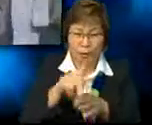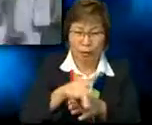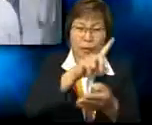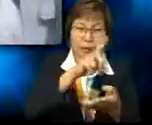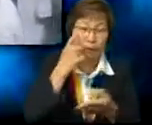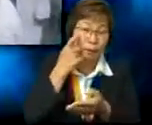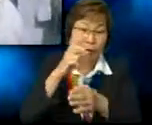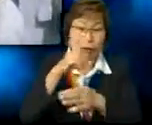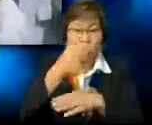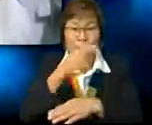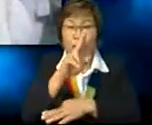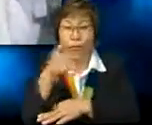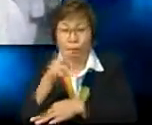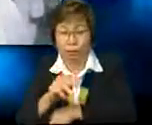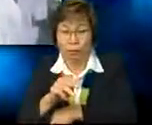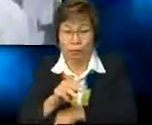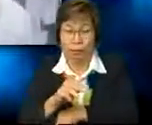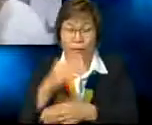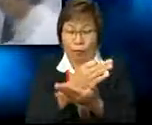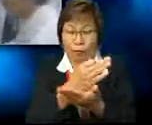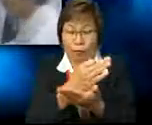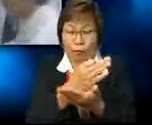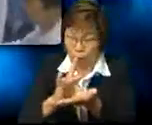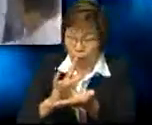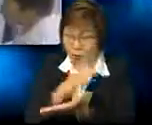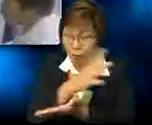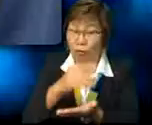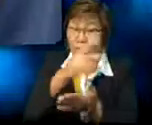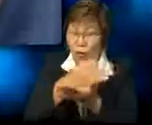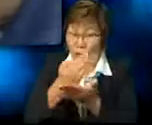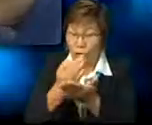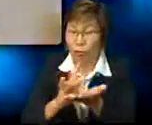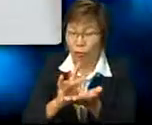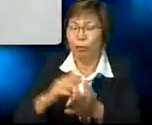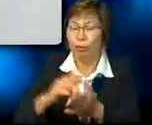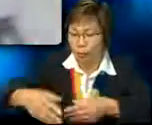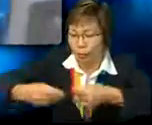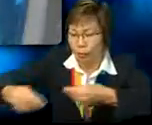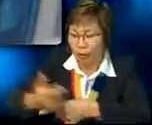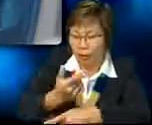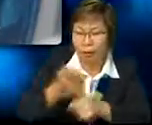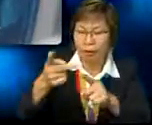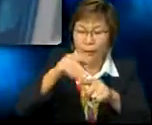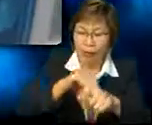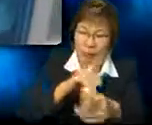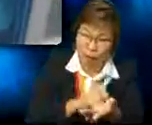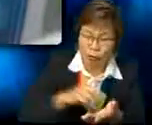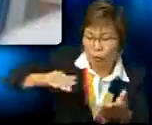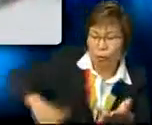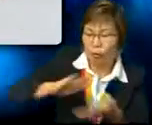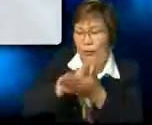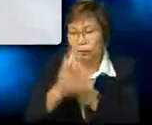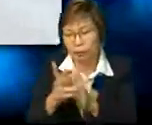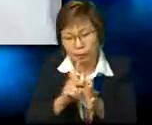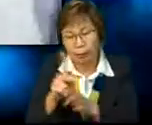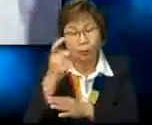Hospital UKM dan Fakulti Perubatan juga melibatkan memberi latihan kepada doktor-doktor yang belum menjadi pakar